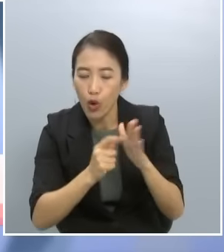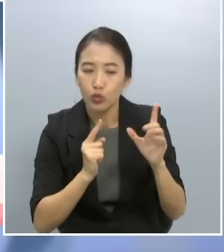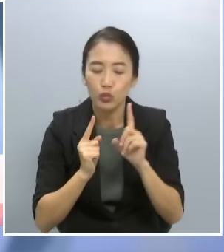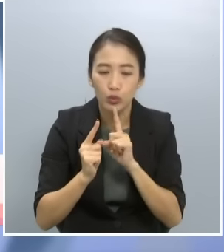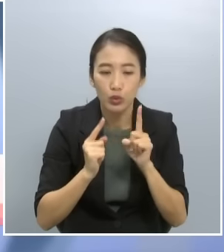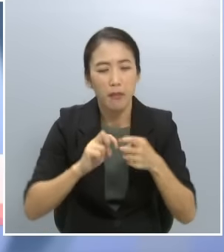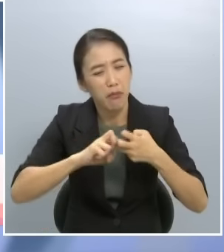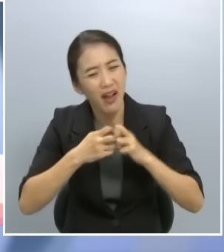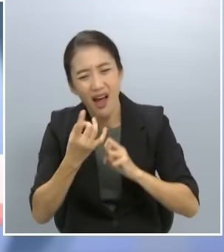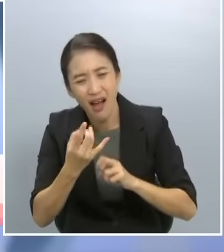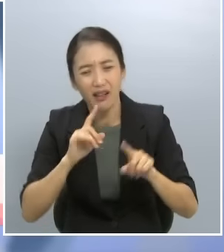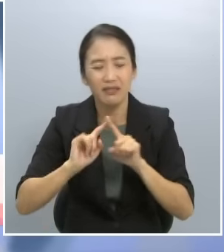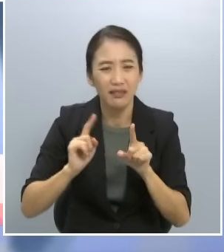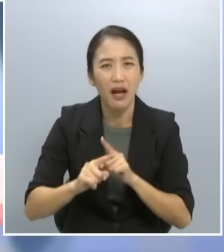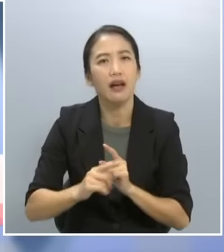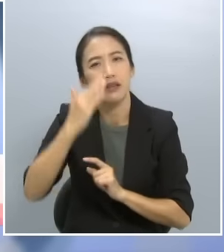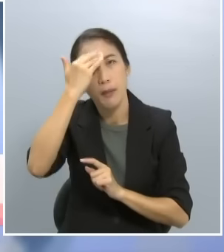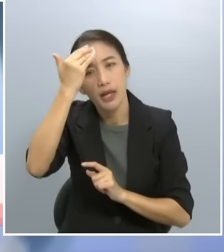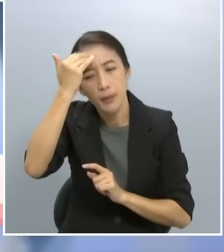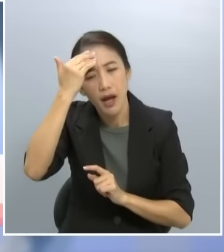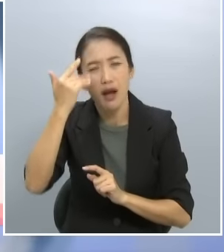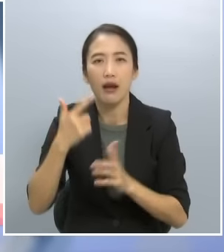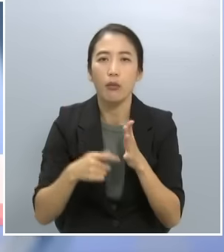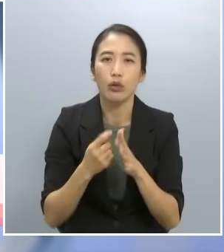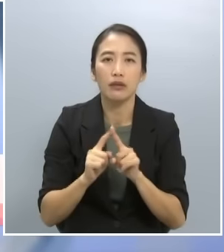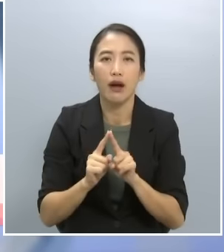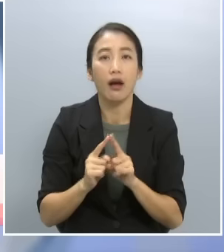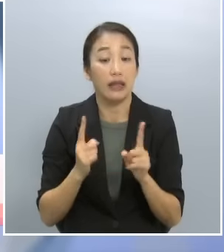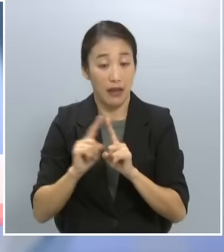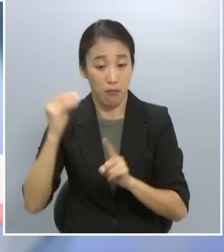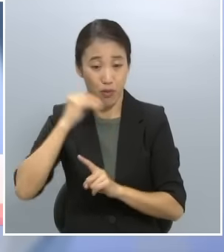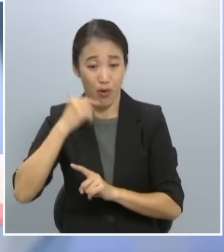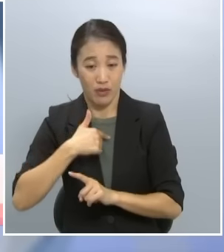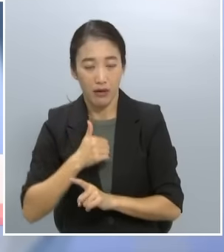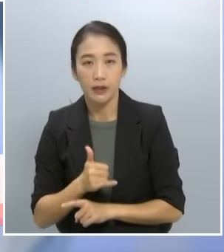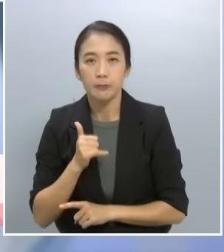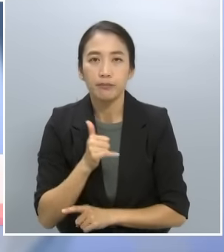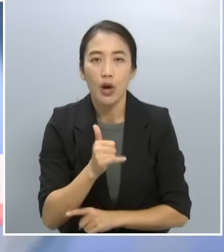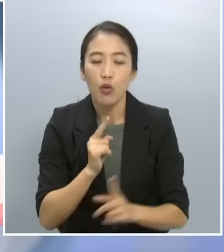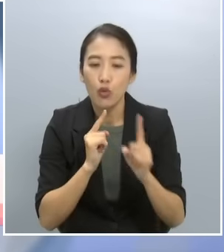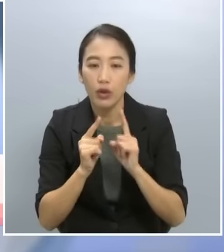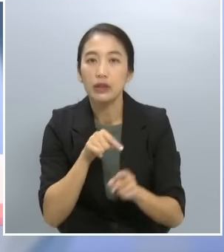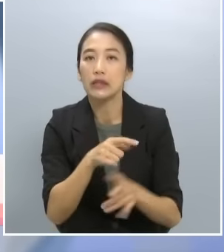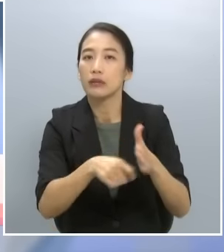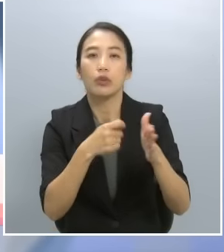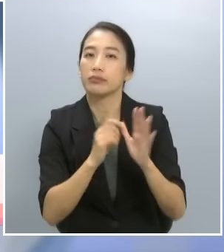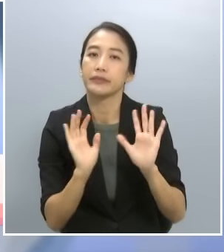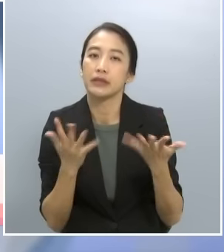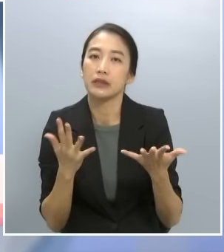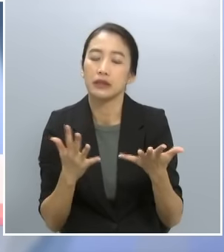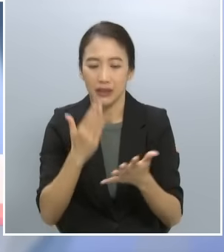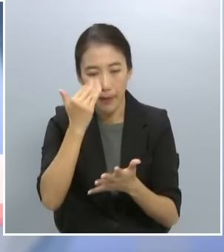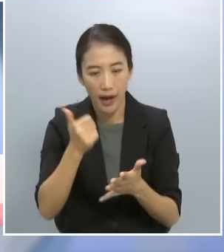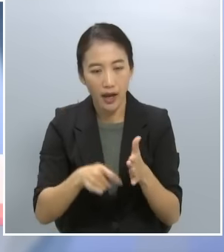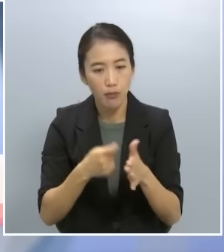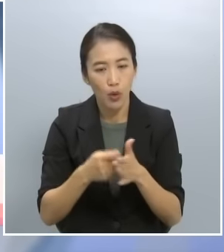เขามีปัญหาอะไรกับที่บ้านเราไหมทำไมเขาถึงทำแบบนี้อะไรอย่างเงี้ยแต่ทุกครั้งที่หนูพยายามจะคุยกับเขาอะพี่เขาไม่เคยให้เหตุผลได้เลยว่าทำไมเขาถึงทำ